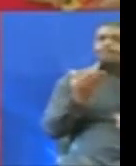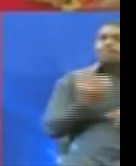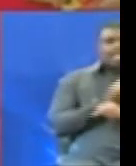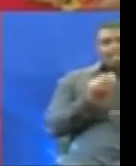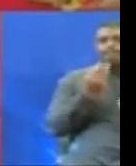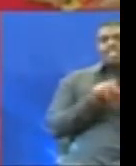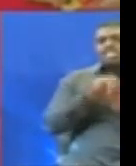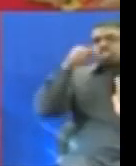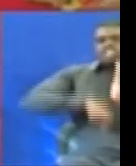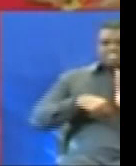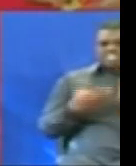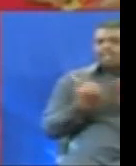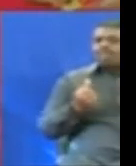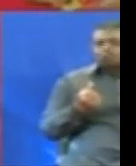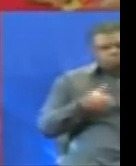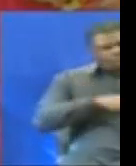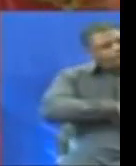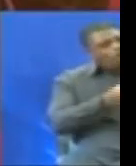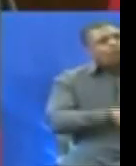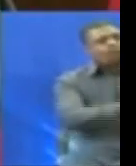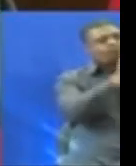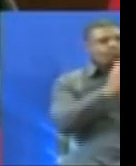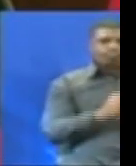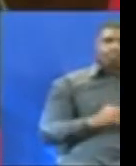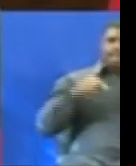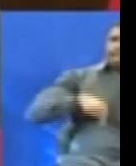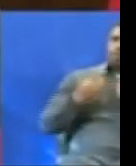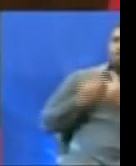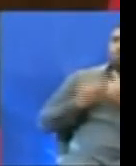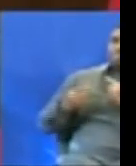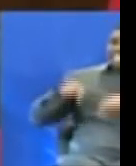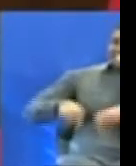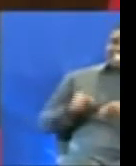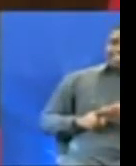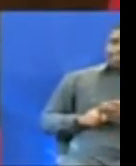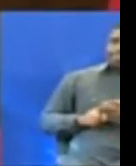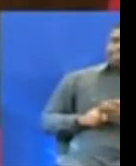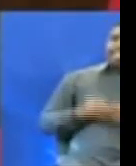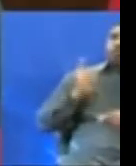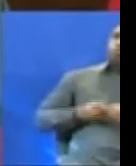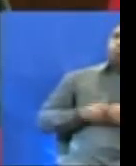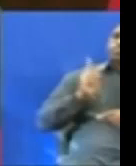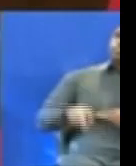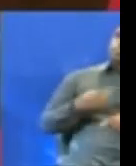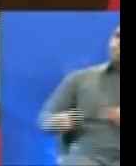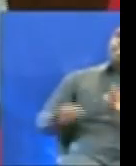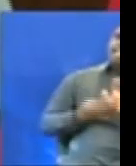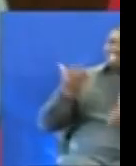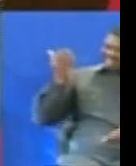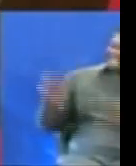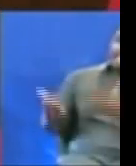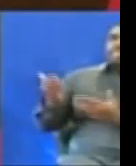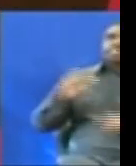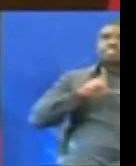barabara. Leo ninapolizungumza hili, Liwale kuna tani 800 za korosho za msimu uliopita. Leo tunaingia kwenye msimu wa